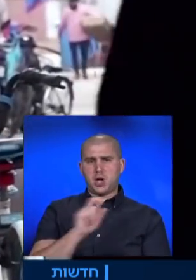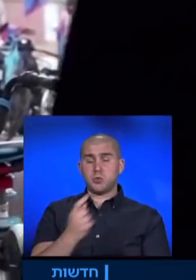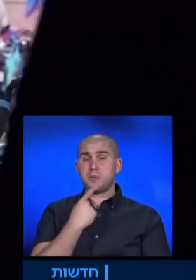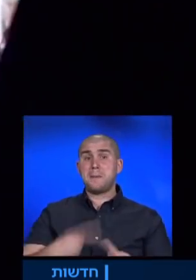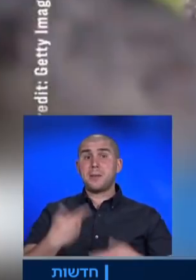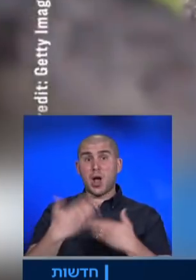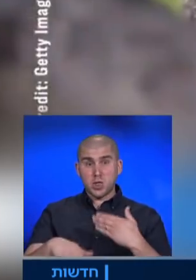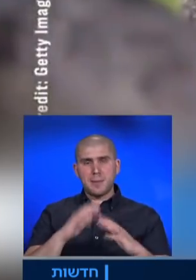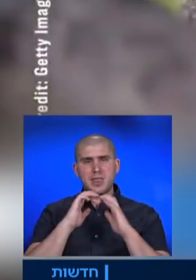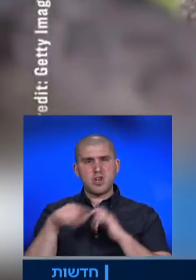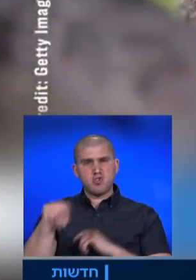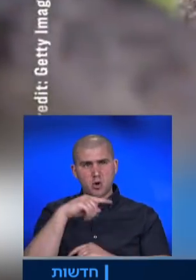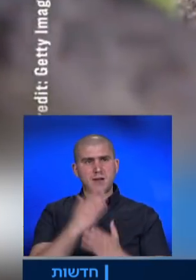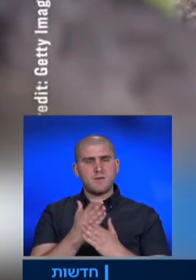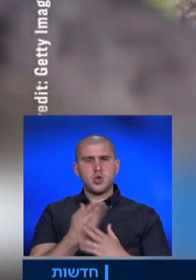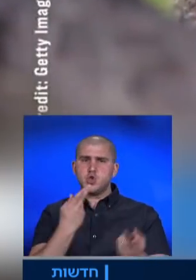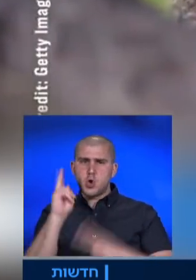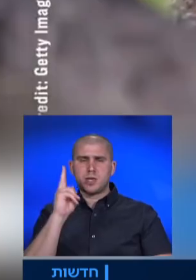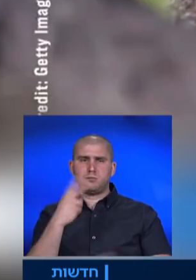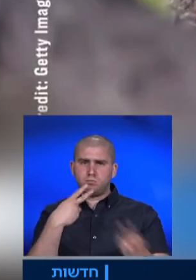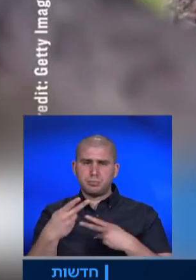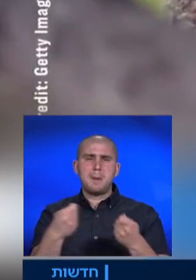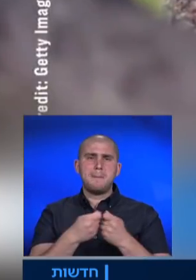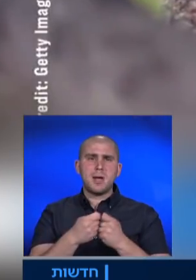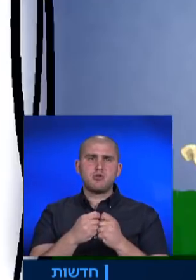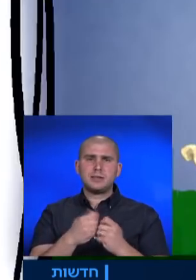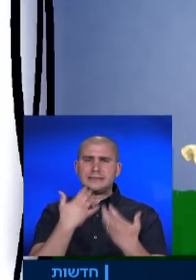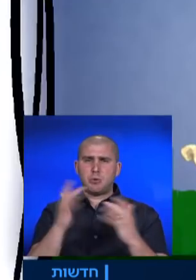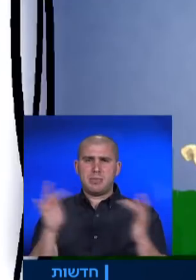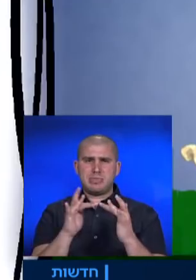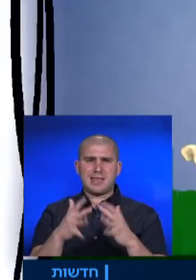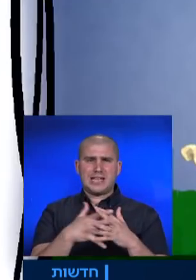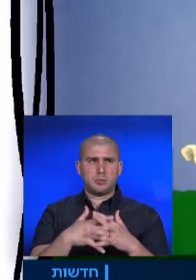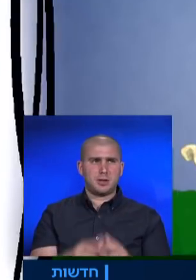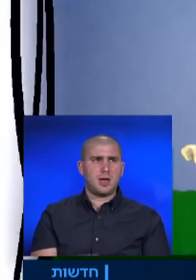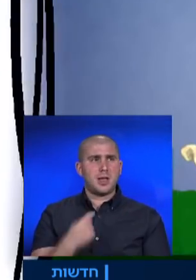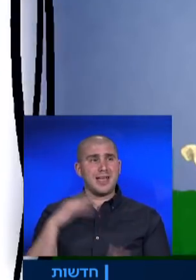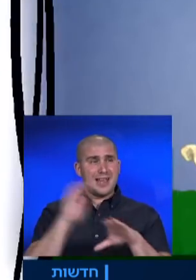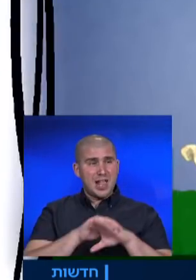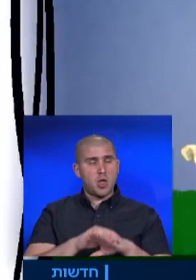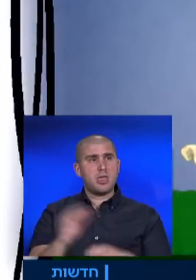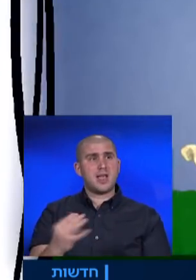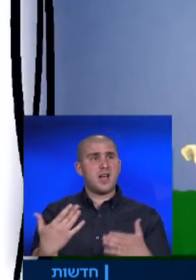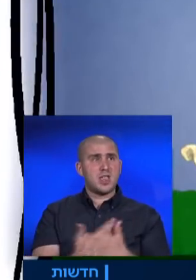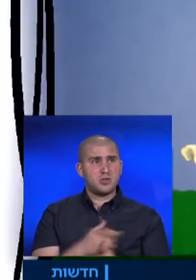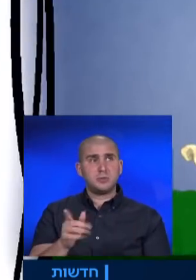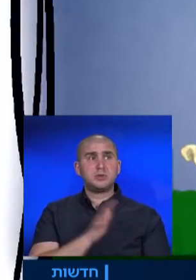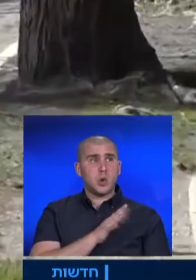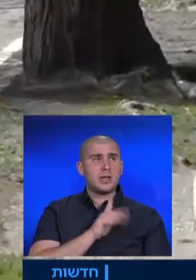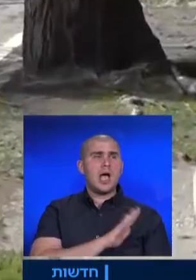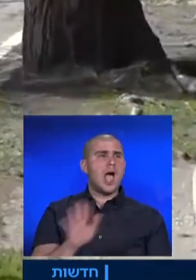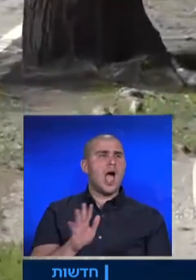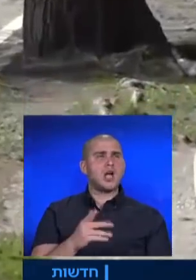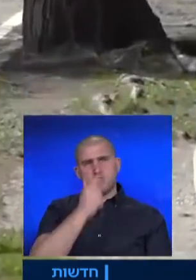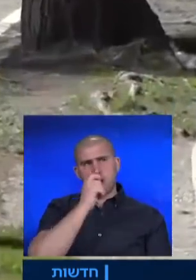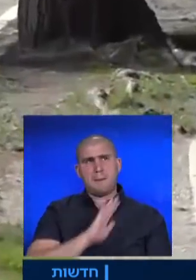במדינה העלתה הילוך בכל הנוגע לקרב הנרטיבי מול ארצות הברית. We discovered a new virus. So what? It's dangerous. It's